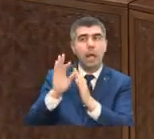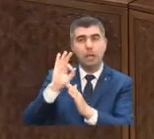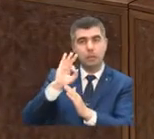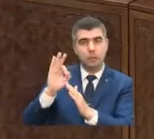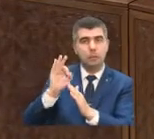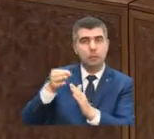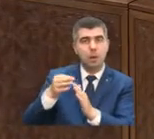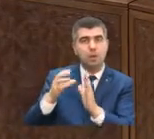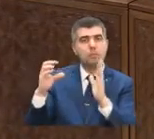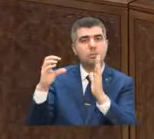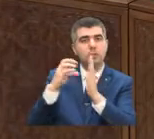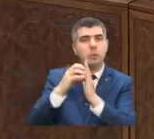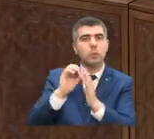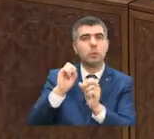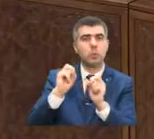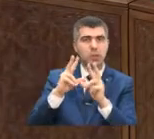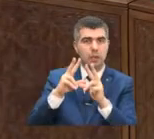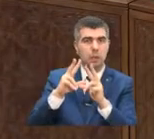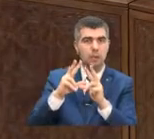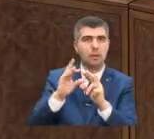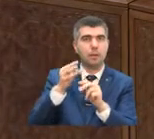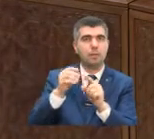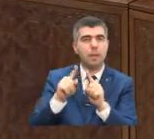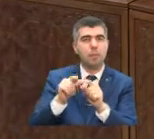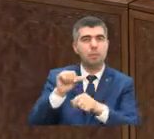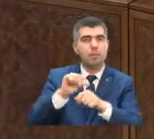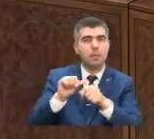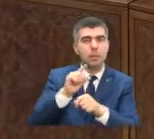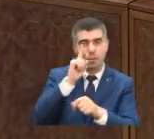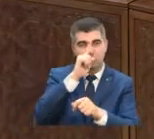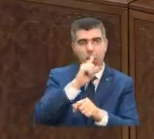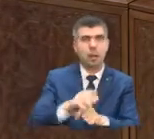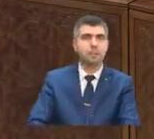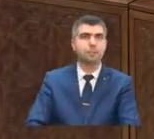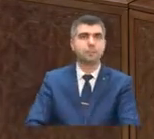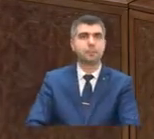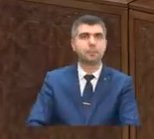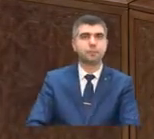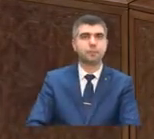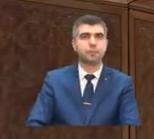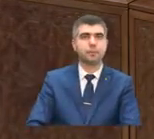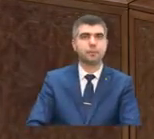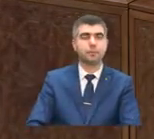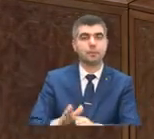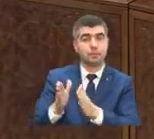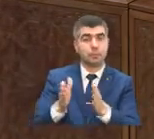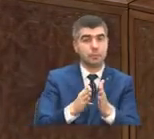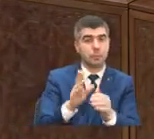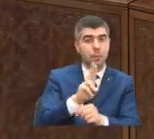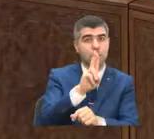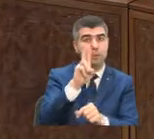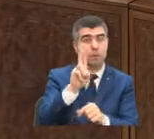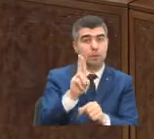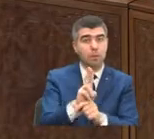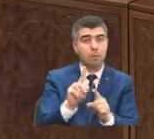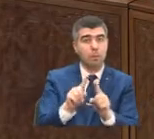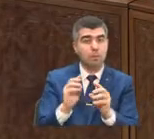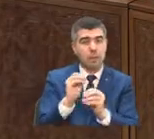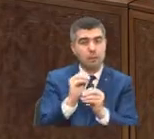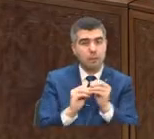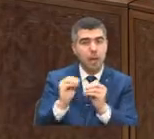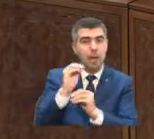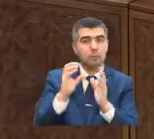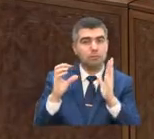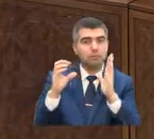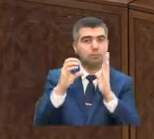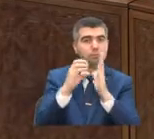له الربط ان شاء الله بالكهرباء، وهذه من التحولات اللي غتوقع. السؤال الموالي عن الارتفاع المهول للفاتوره الطاقيه